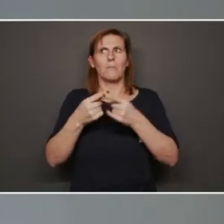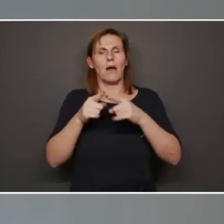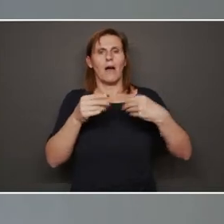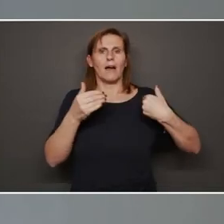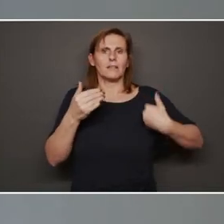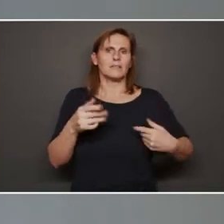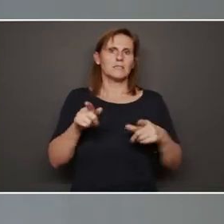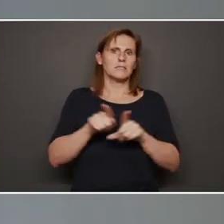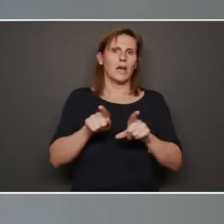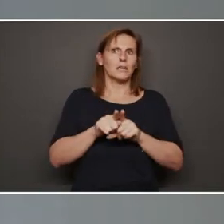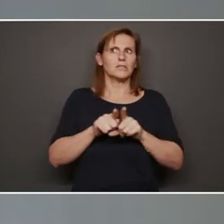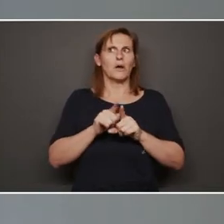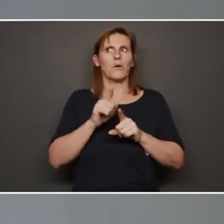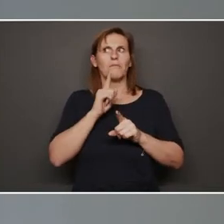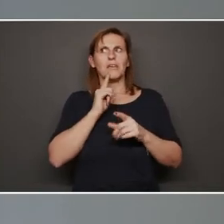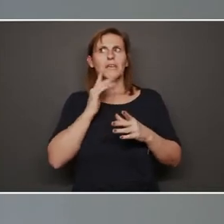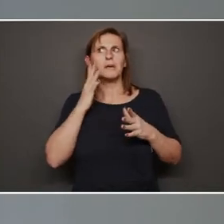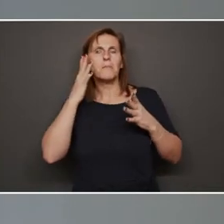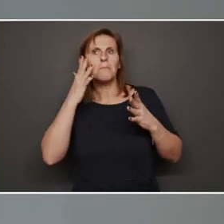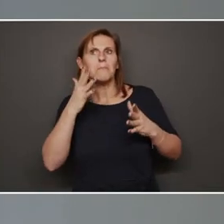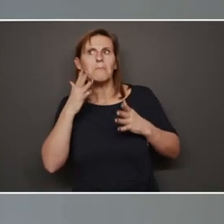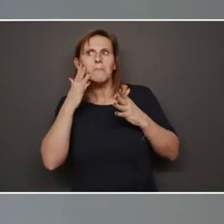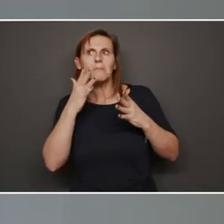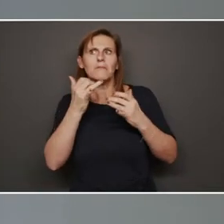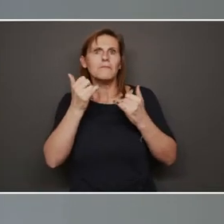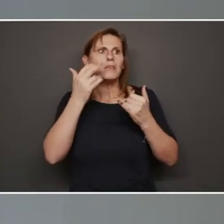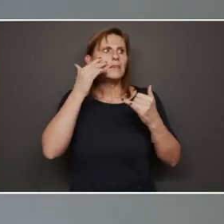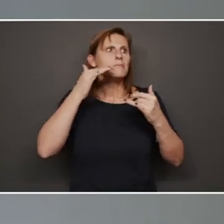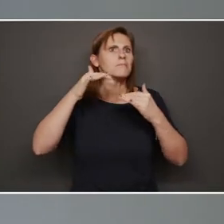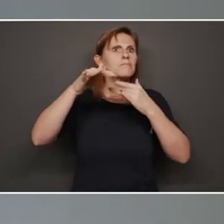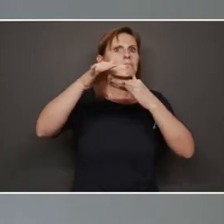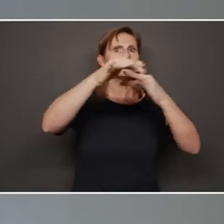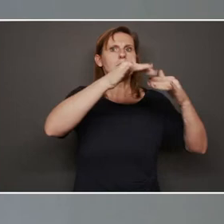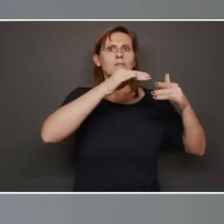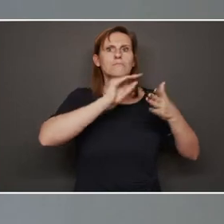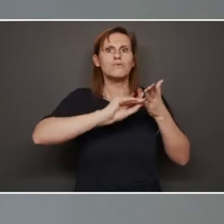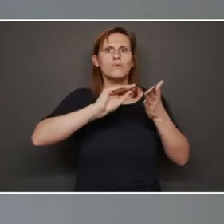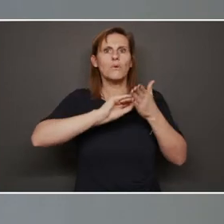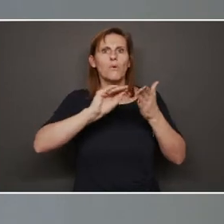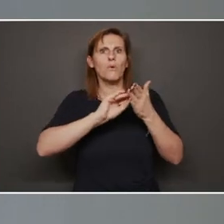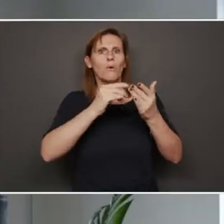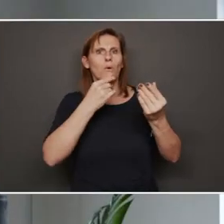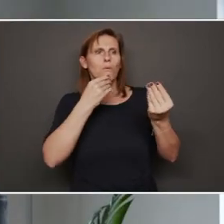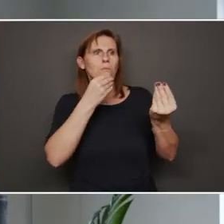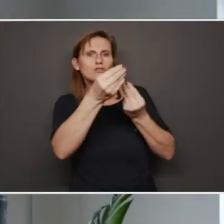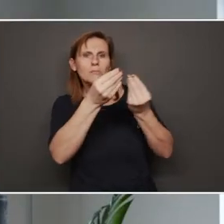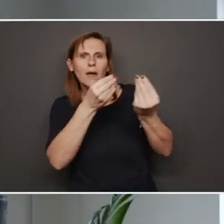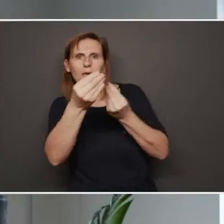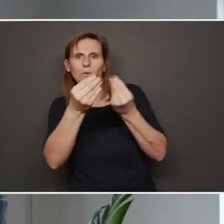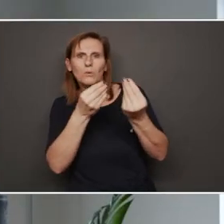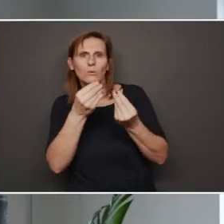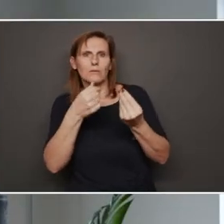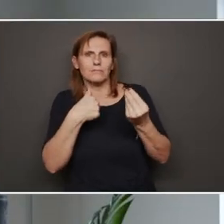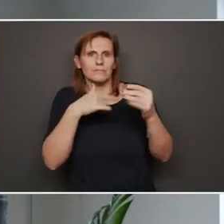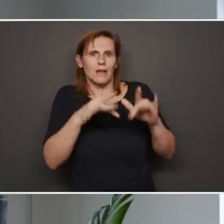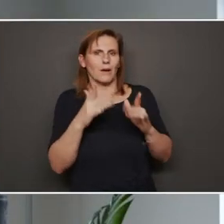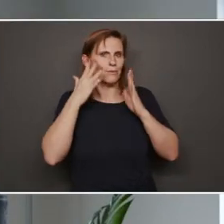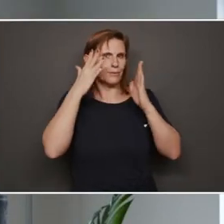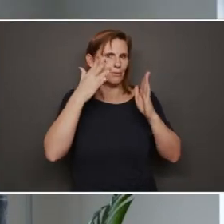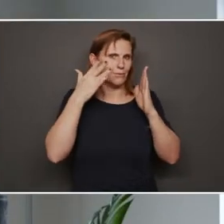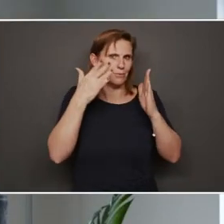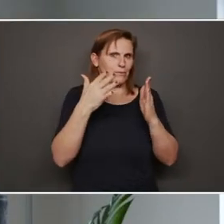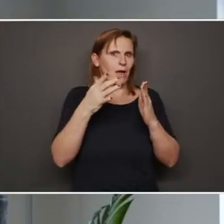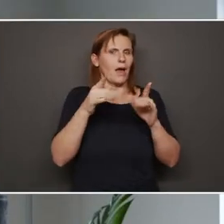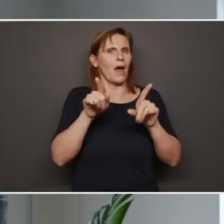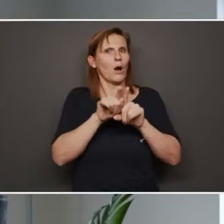man auch wenig mit, was im Büro so los ist, wenn was besprochen wird. Das hat alles so seine